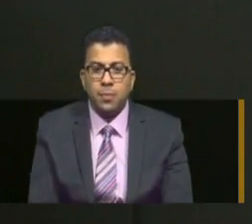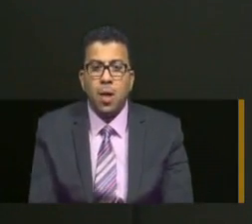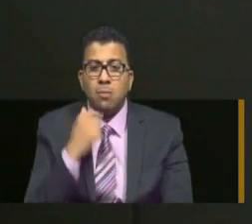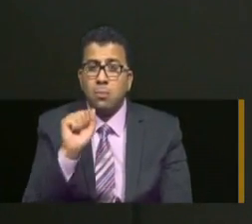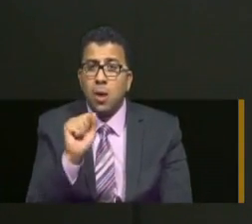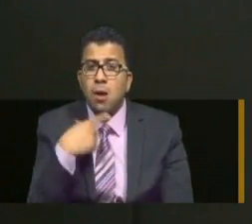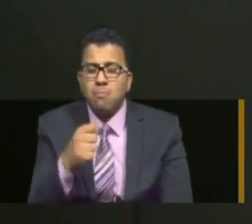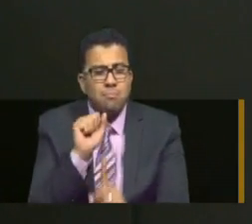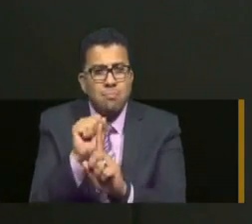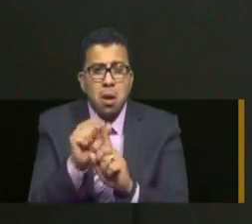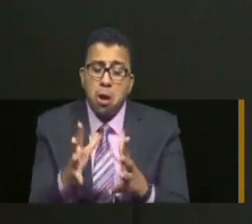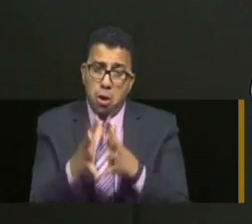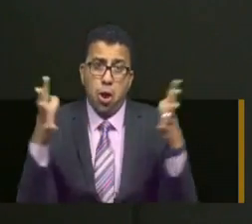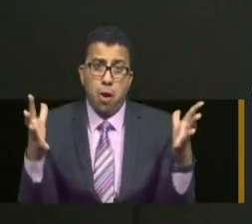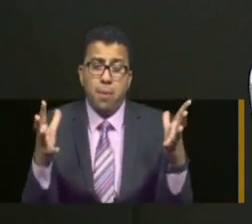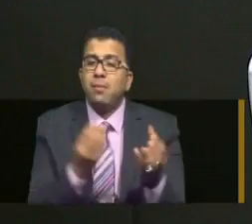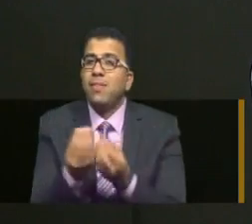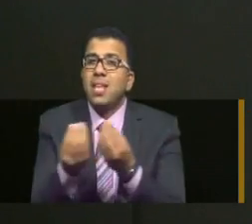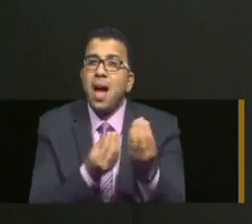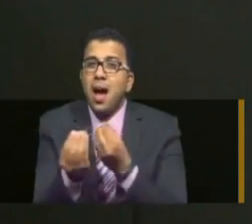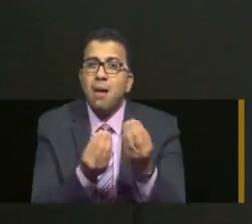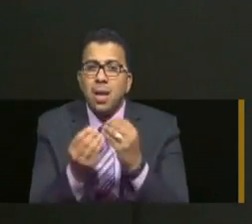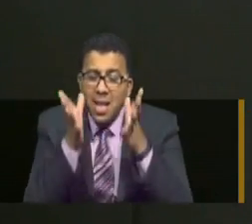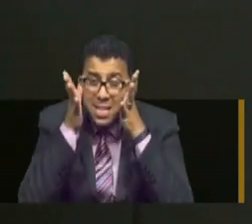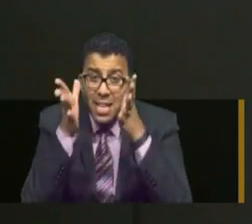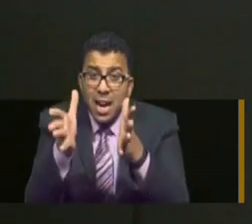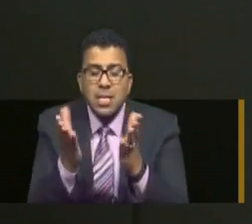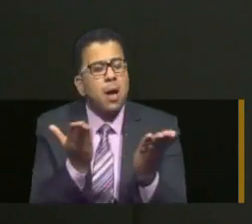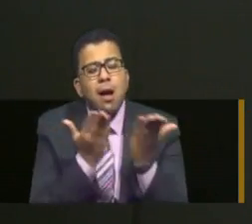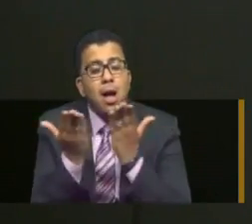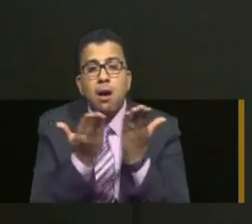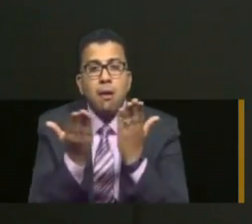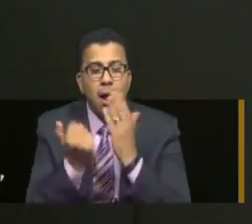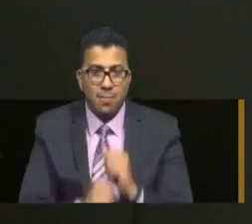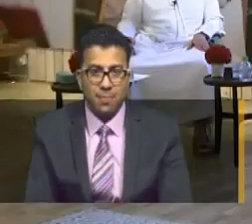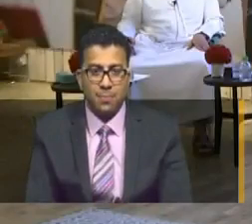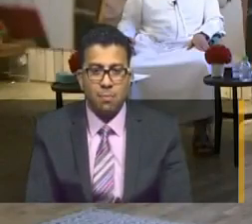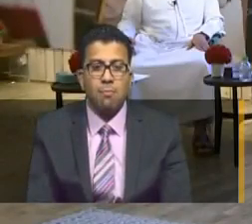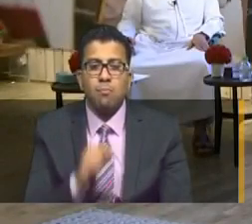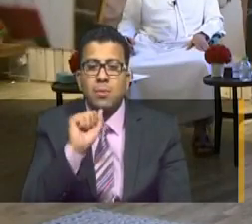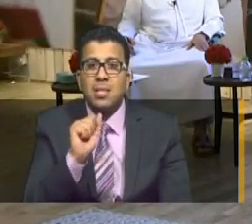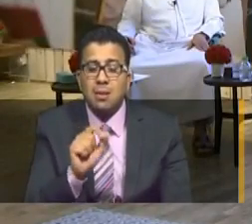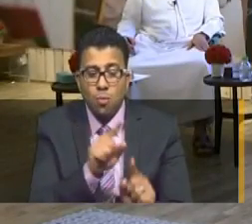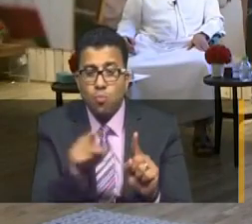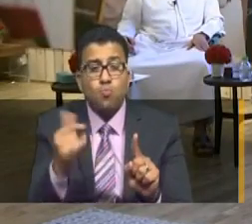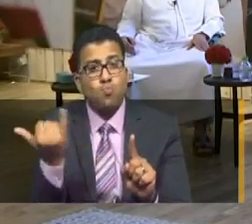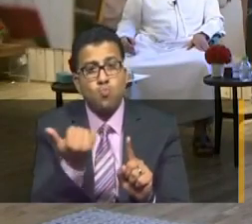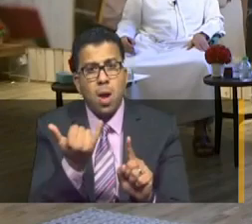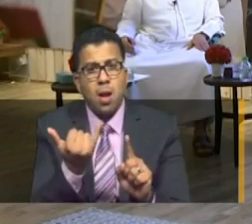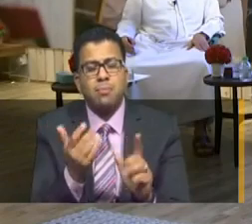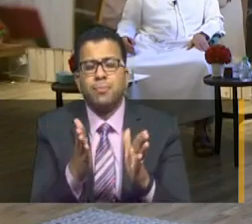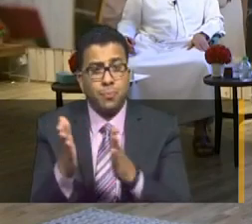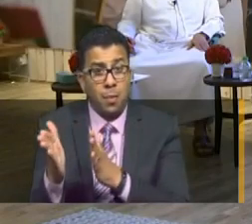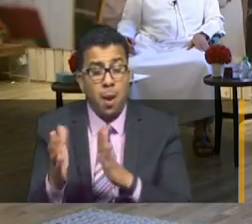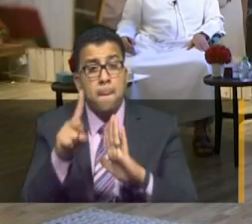كأولياء أمور نسبة كبيرة في التعامل وتركيز مبدأ القراءة في هذه الفترة. بينما